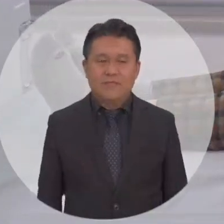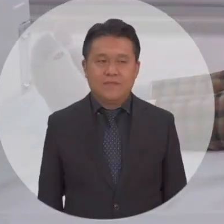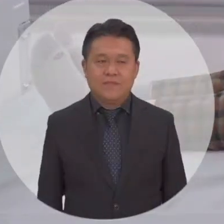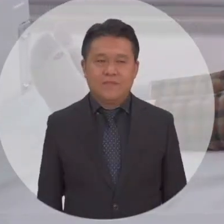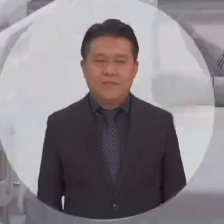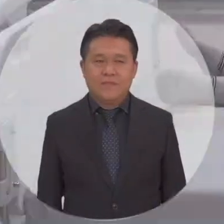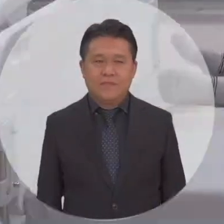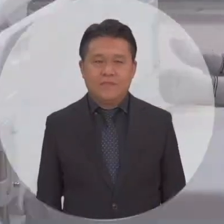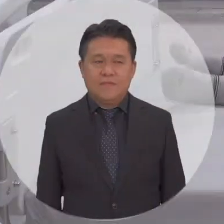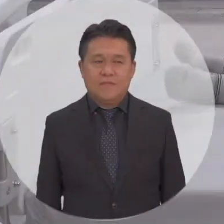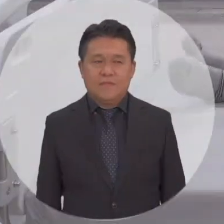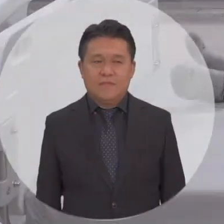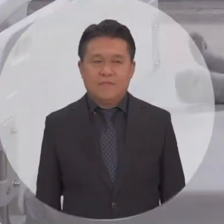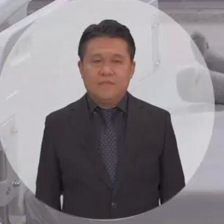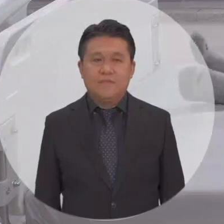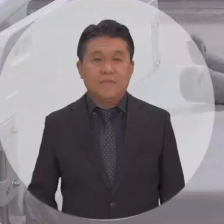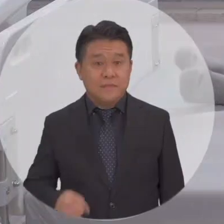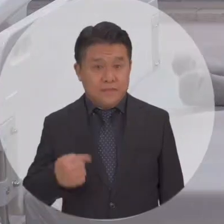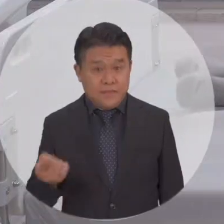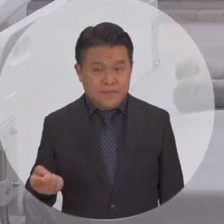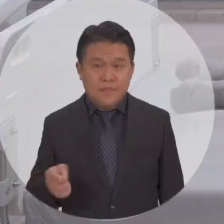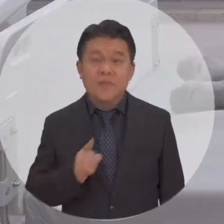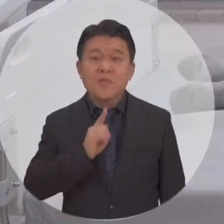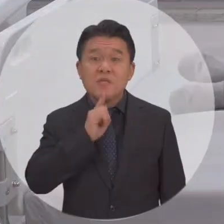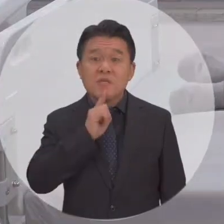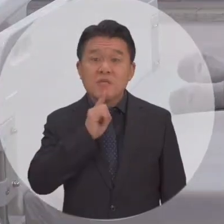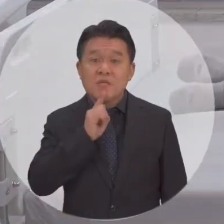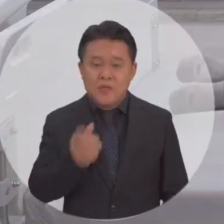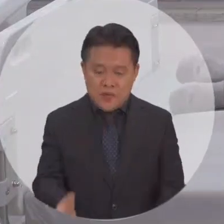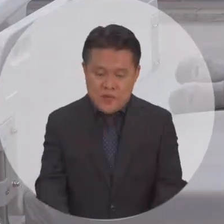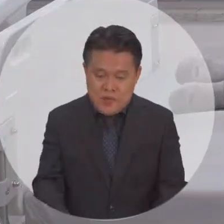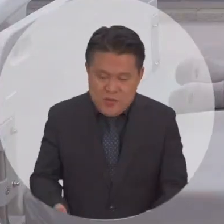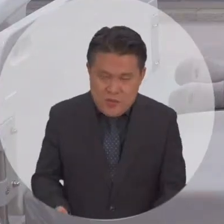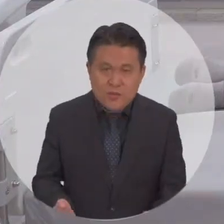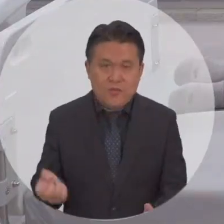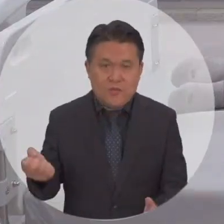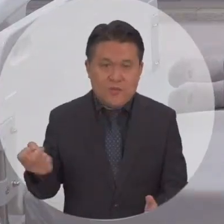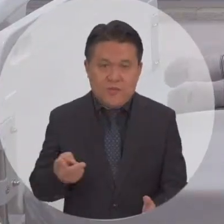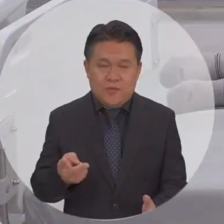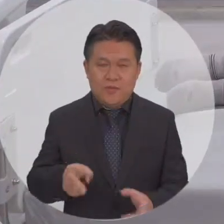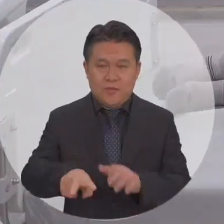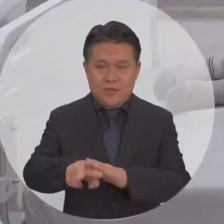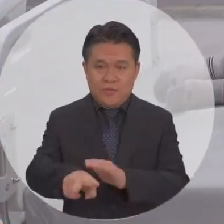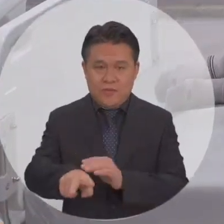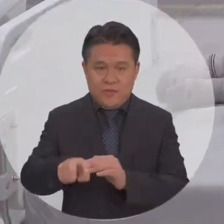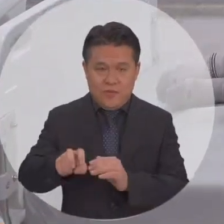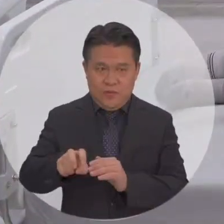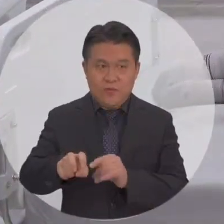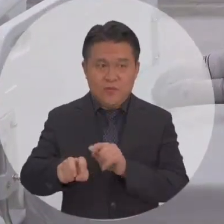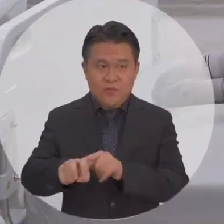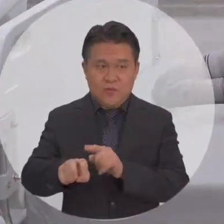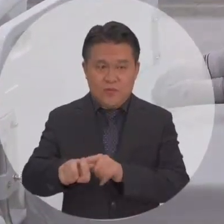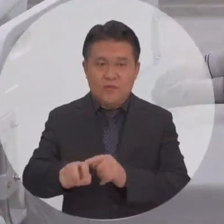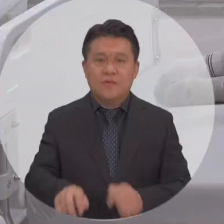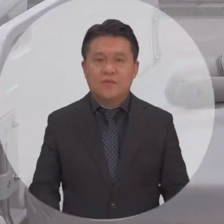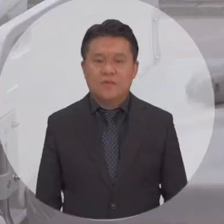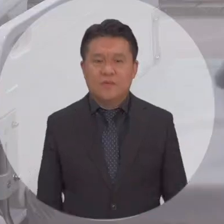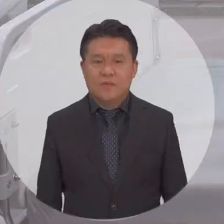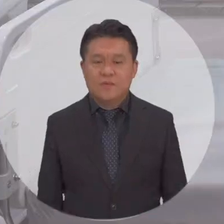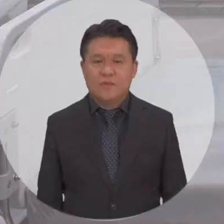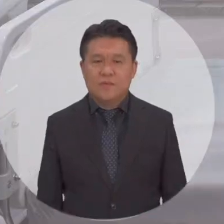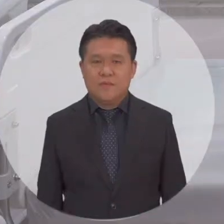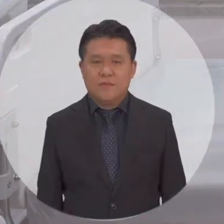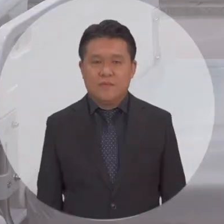눕혀줍니다. 대상자의 엉덩이를 뒤로 이동시키고 무릎은 구부린 자세가 되도록